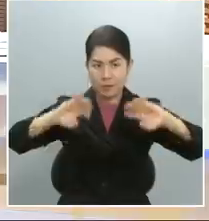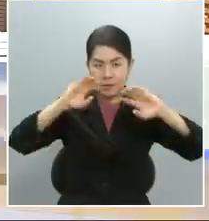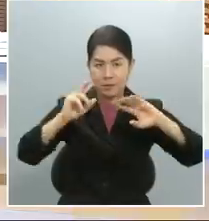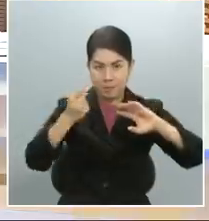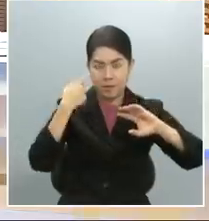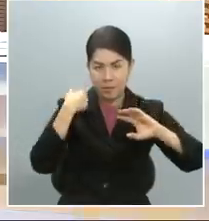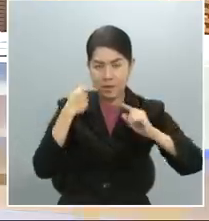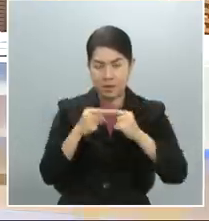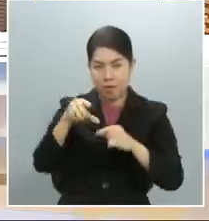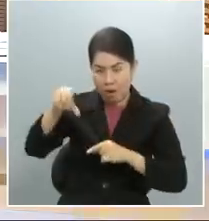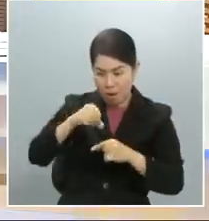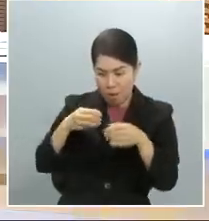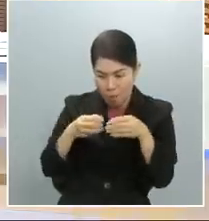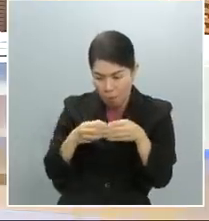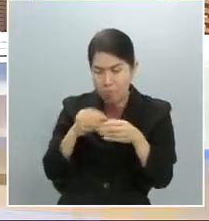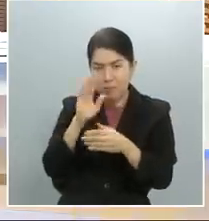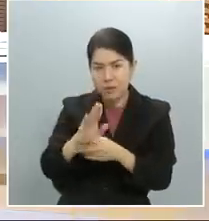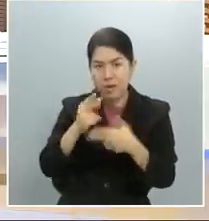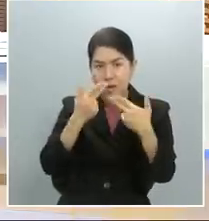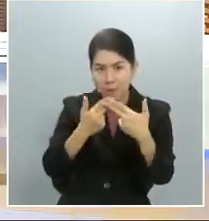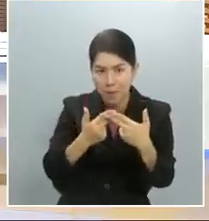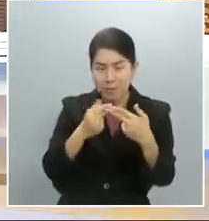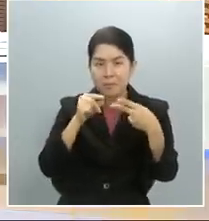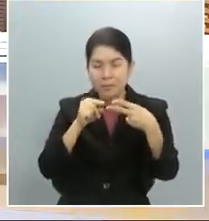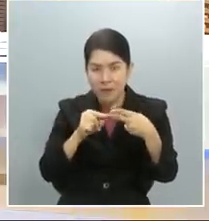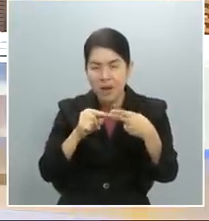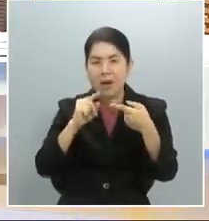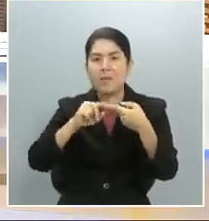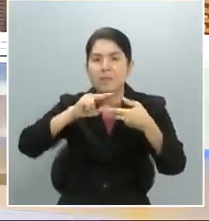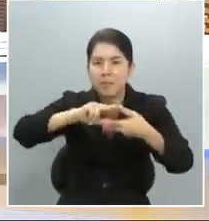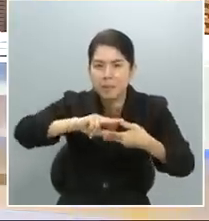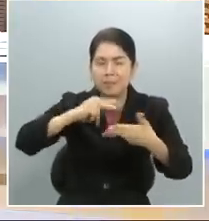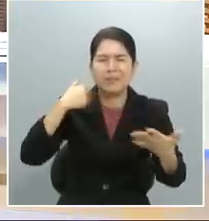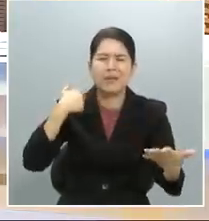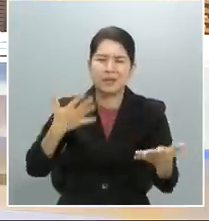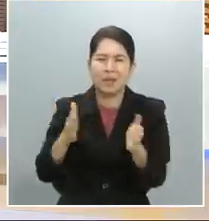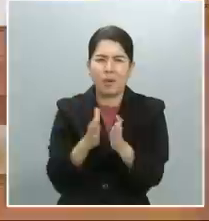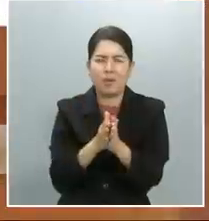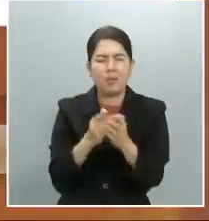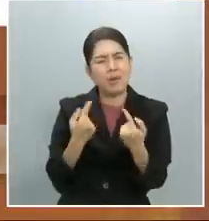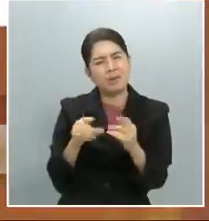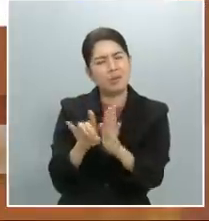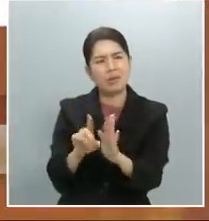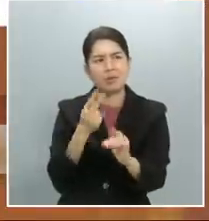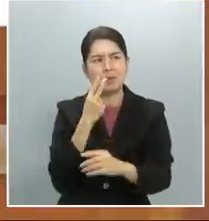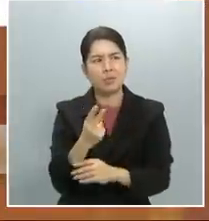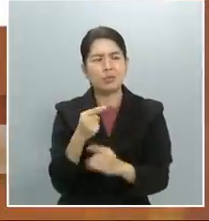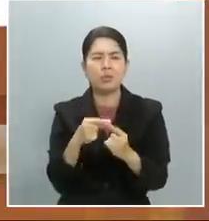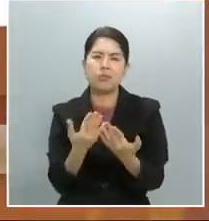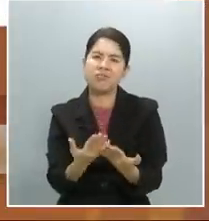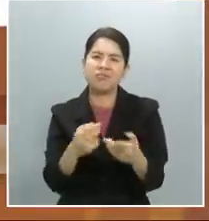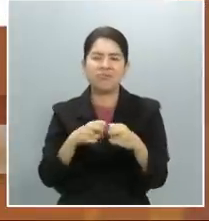ร่วมแค่รัฐบาลเดิมเพิ่มให้อีกพักนึงตัดสัตว์หักหลังประชาชนยอมศิโรราบเป็นที่สิงสู่